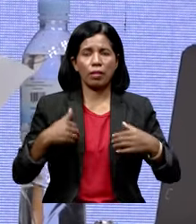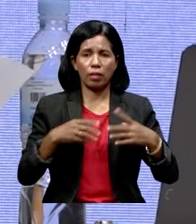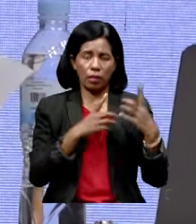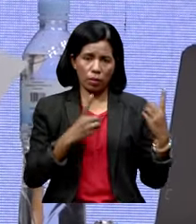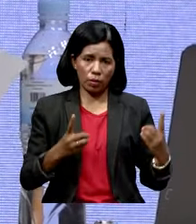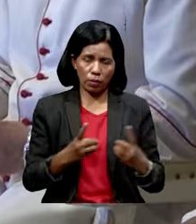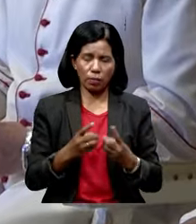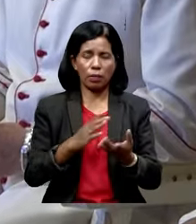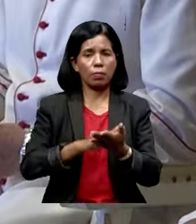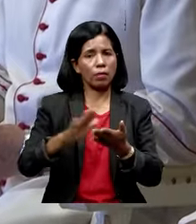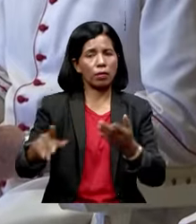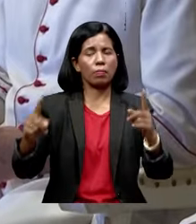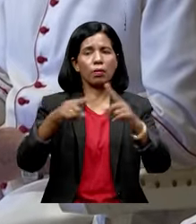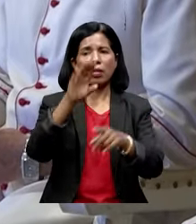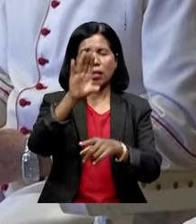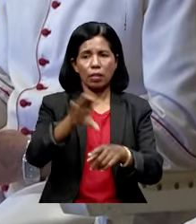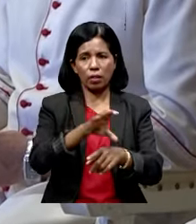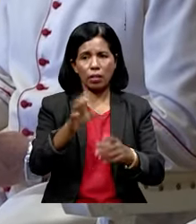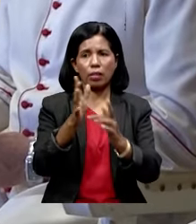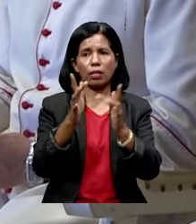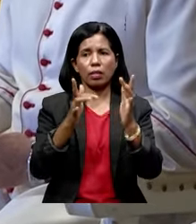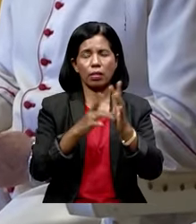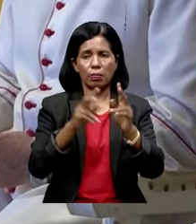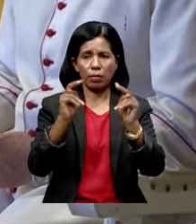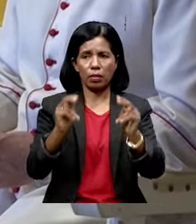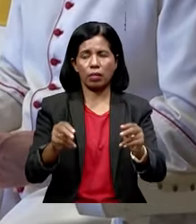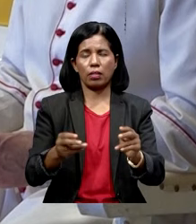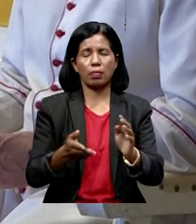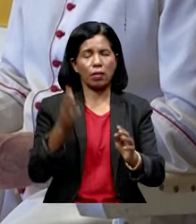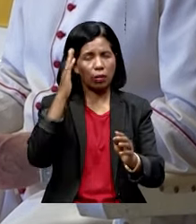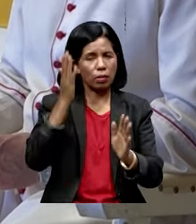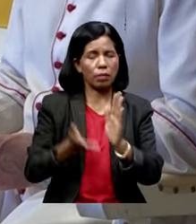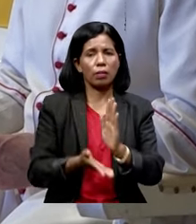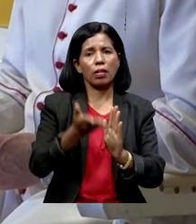perdão, sai sasim ba Cristo mos precisa ia solidaridade de beas, ho